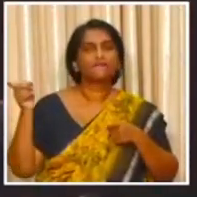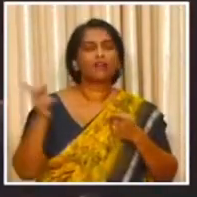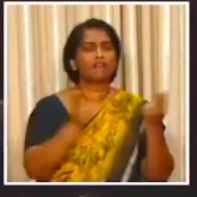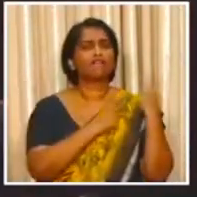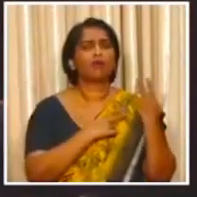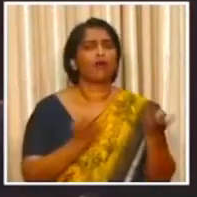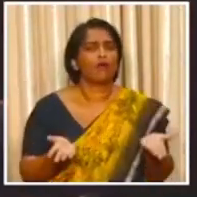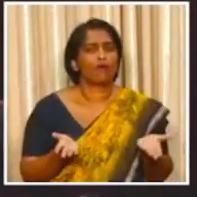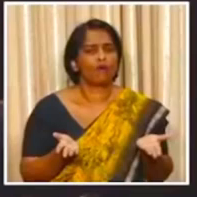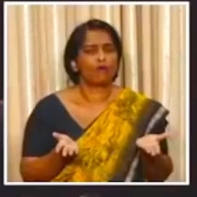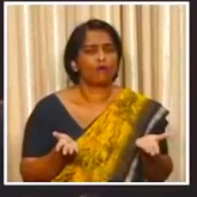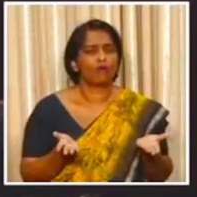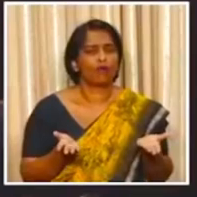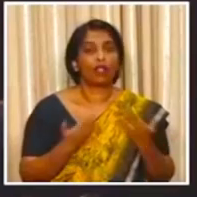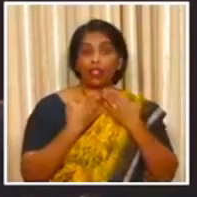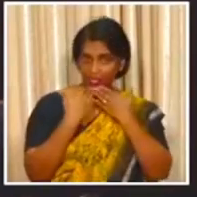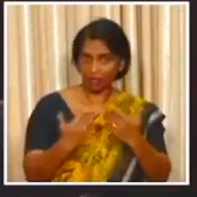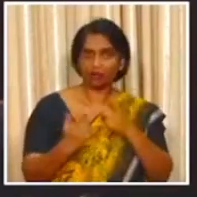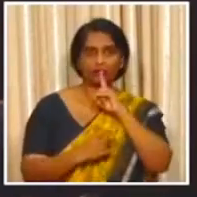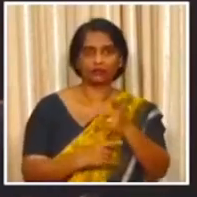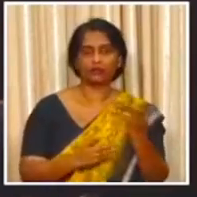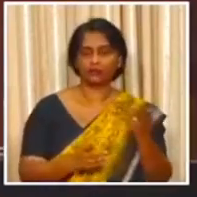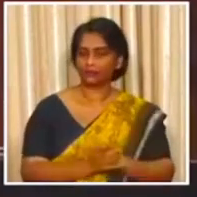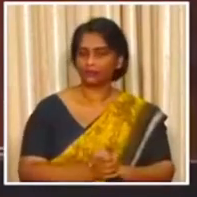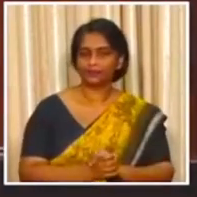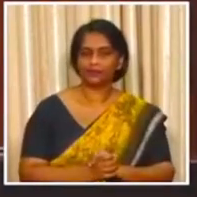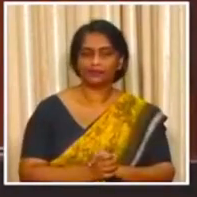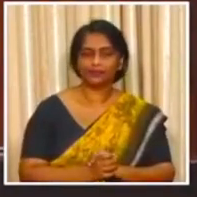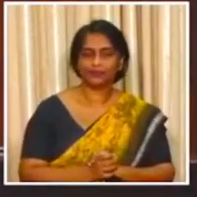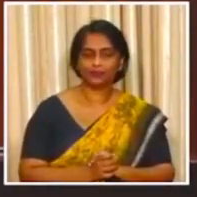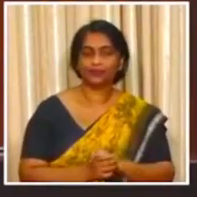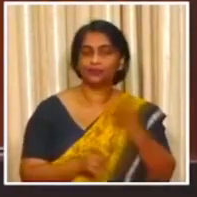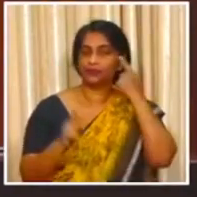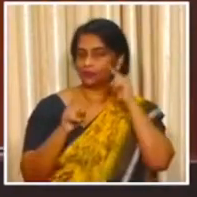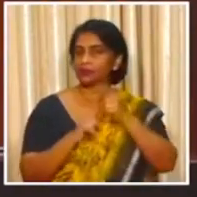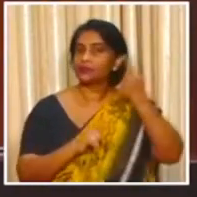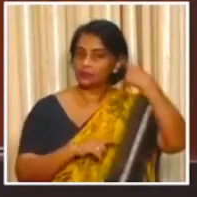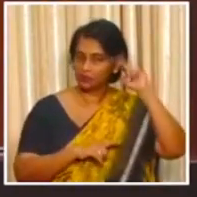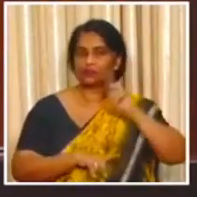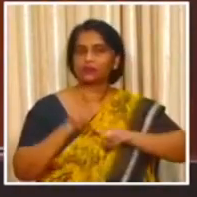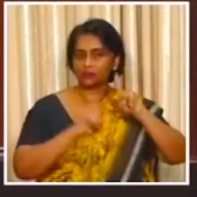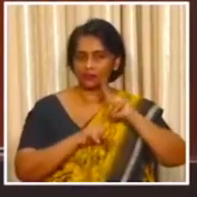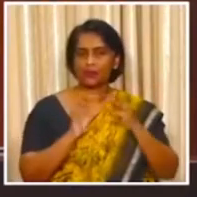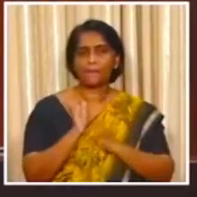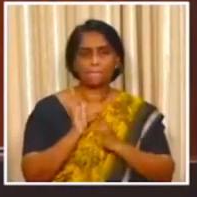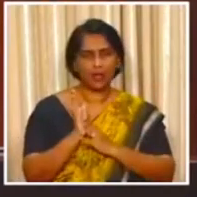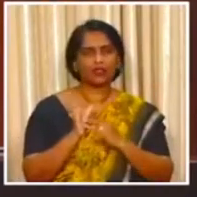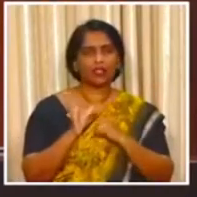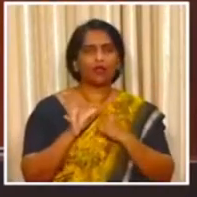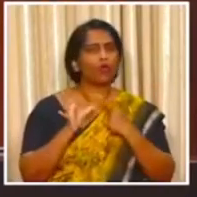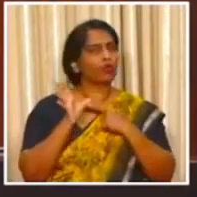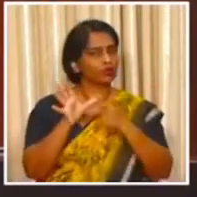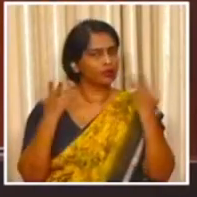වග කියන්නේ? ඒකට ස්තුතියි කියන ගමන. ඔව් ගරු සංවිධායකතුමා. මේ පිළිබඳව ඊයේ සාකච්ඡා වුණා, මහින්ද අමරවීර ඇමතුමා